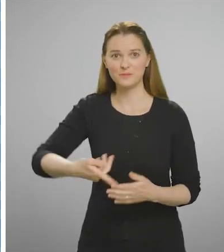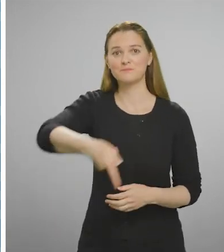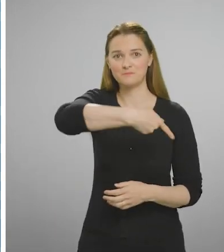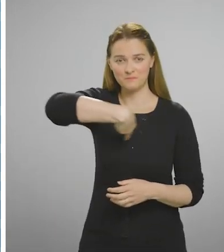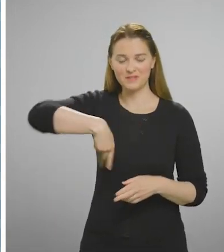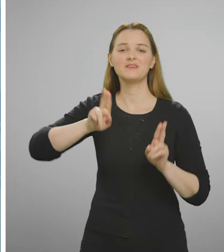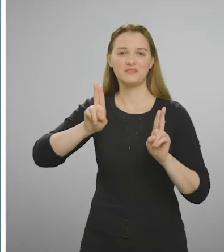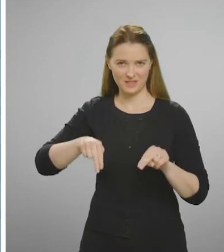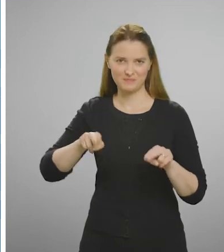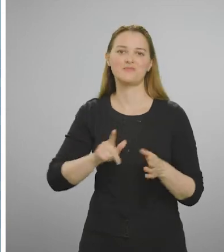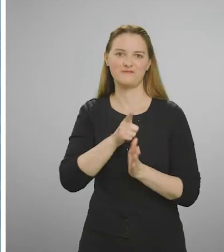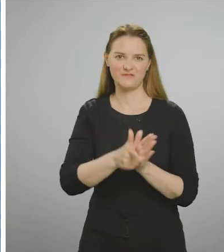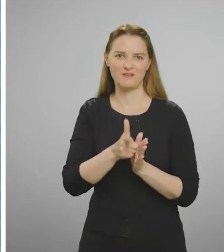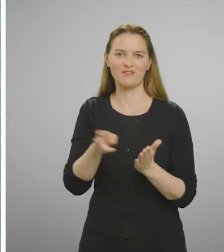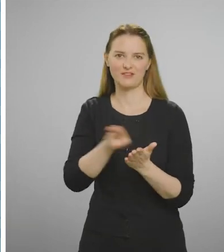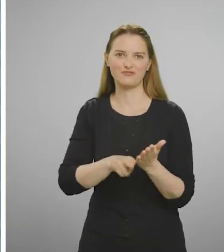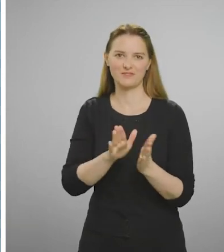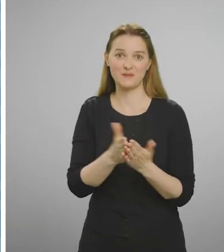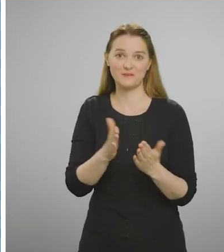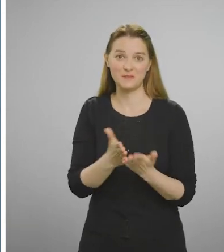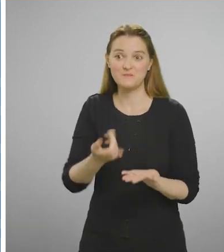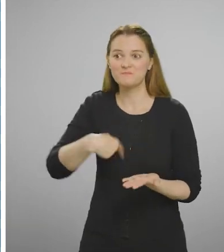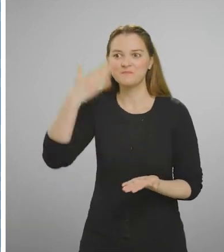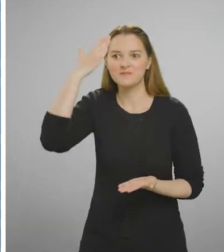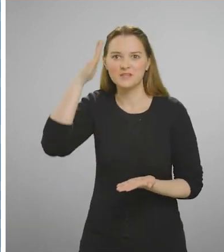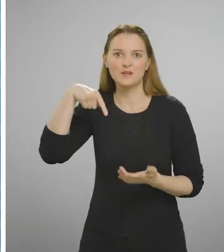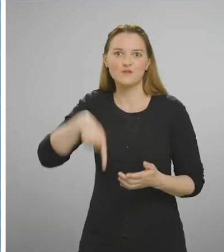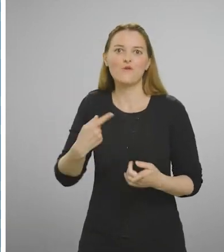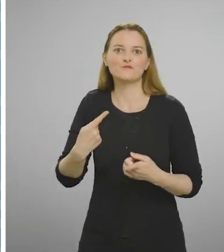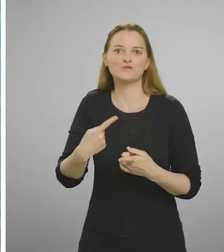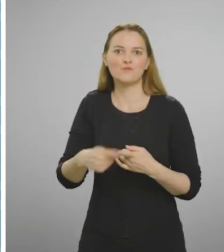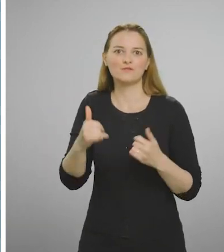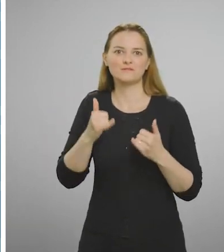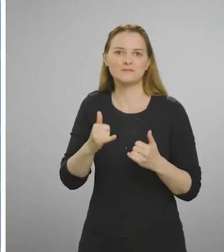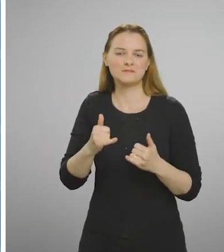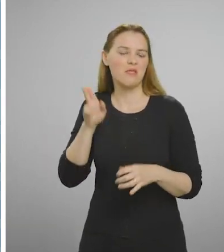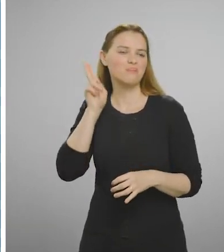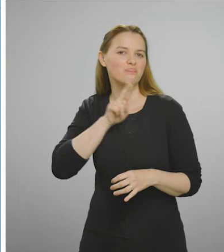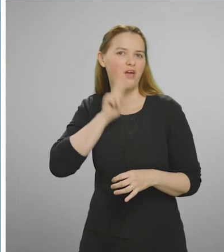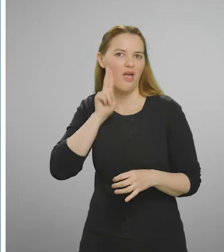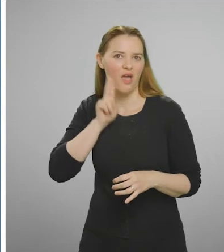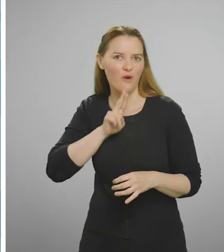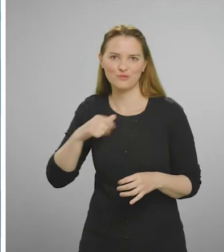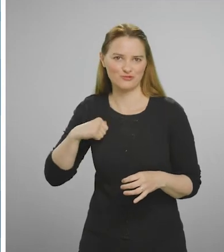imamo. Ne znamo samo je li to osobitost ove, po svemu neobične godine.